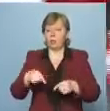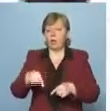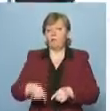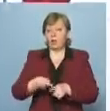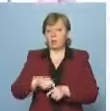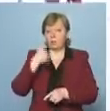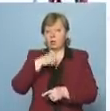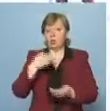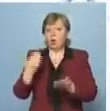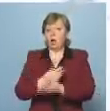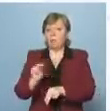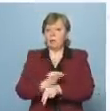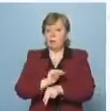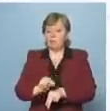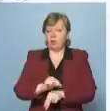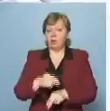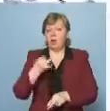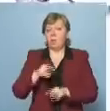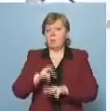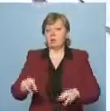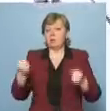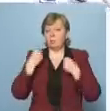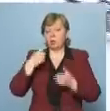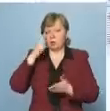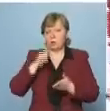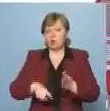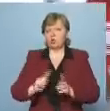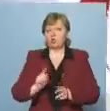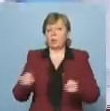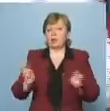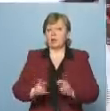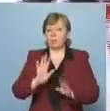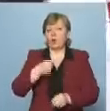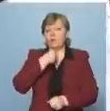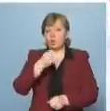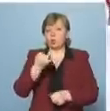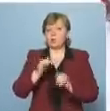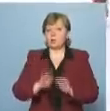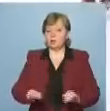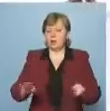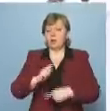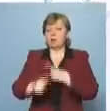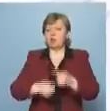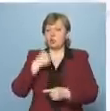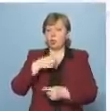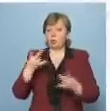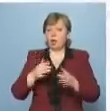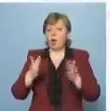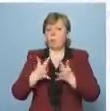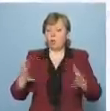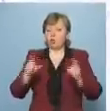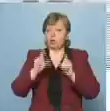них обновили. Выходить на лед, надеются, в Минспорте будут и дети, и взрослые. Главная цель на будущий год – как можно больше населения вовлечь в